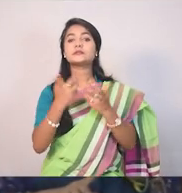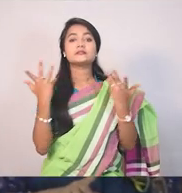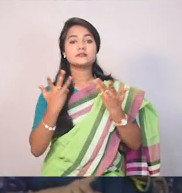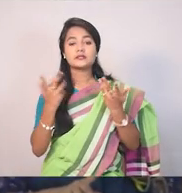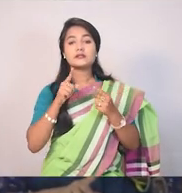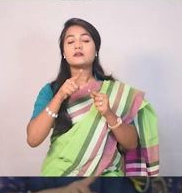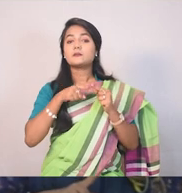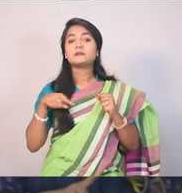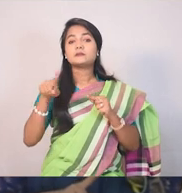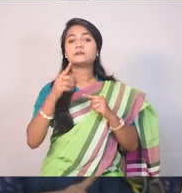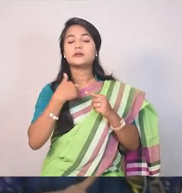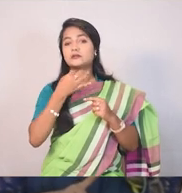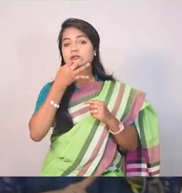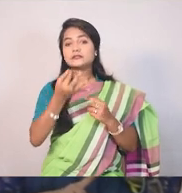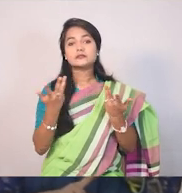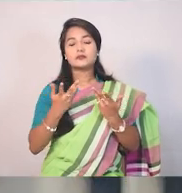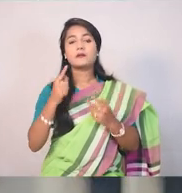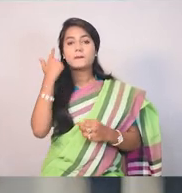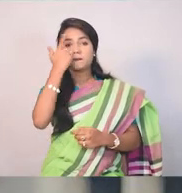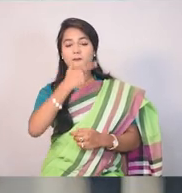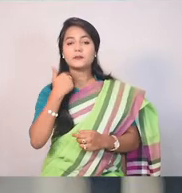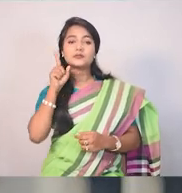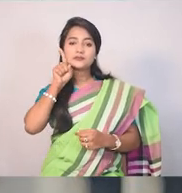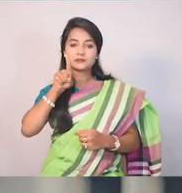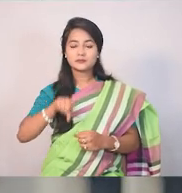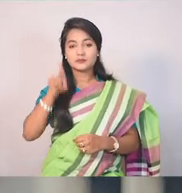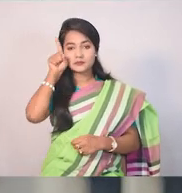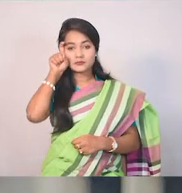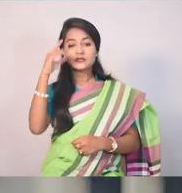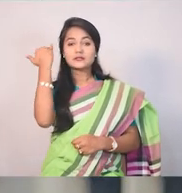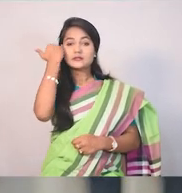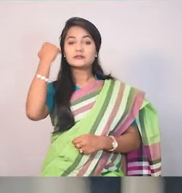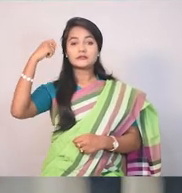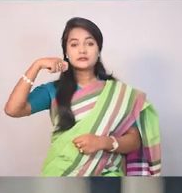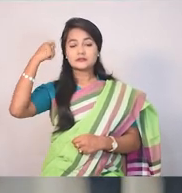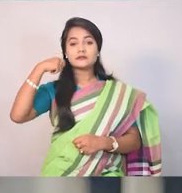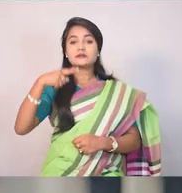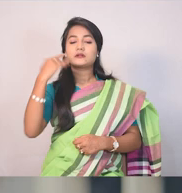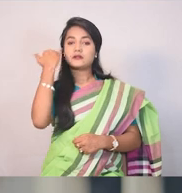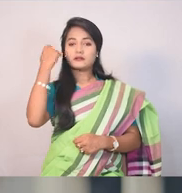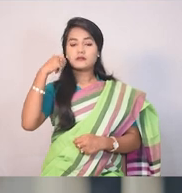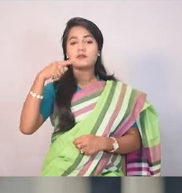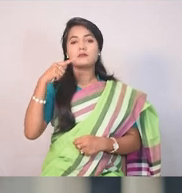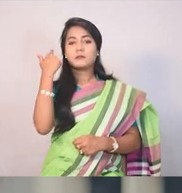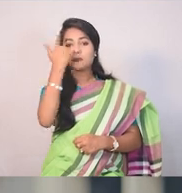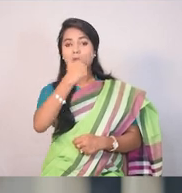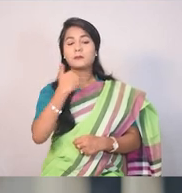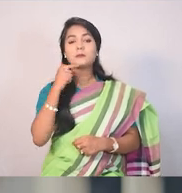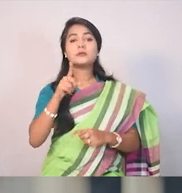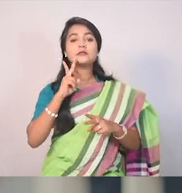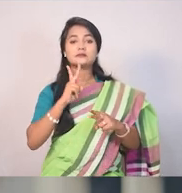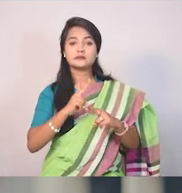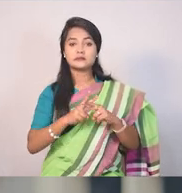ডেয়ার প্রজেক্টটা আসলে কি বলছি আমরা ডেয়ারের মাধ্যমে, মানুষ সবসময় ভাবতো যে নাটকে বা মঞ্চে